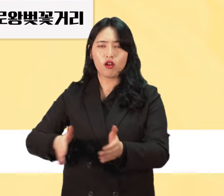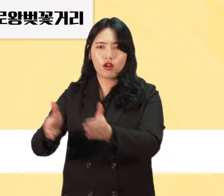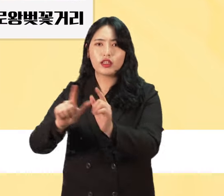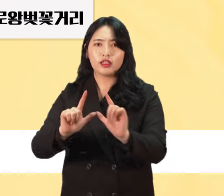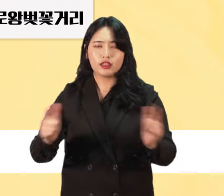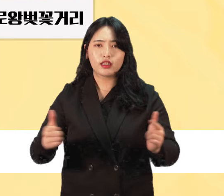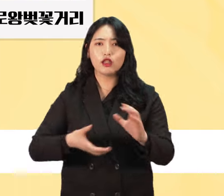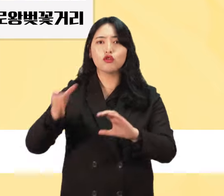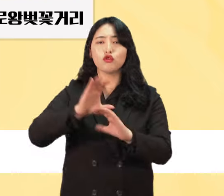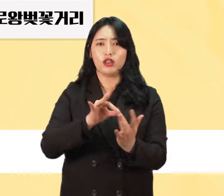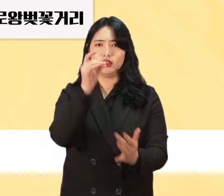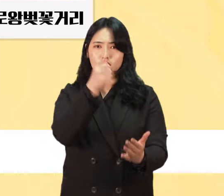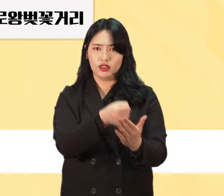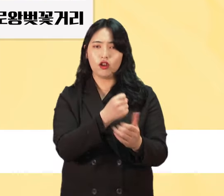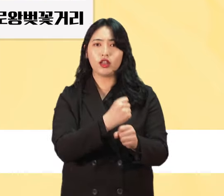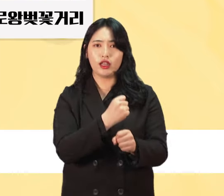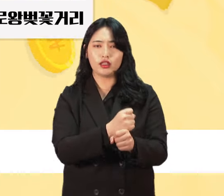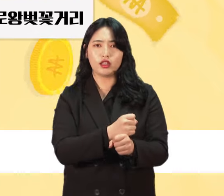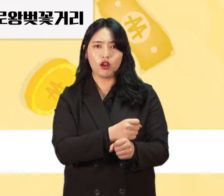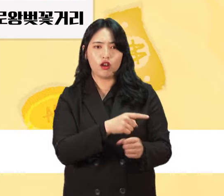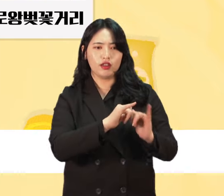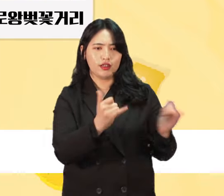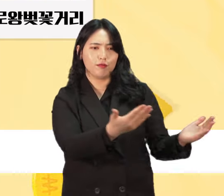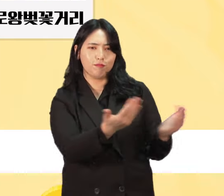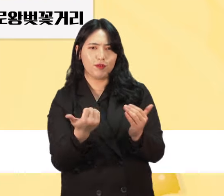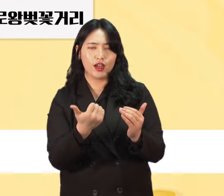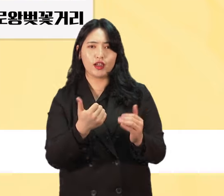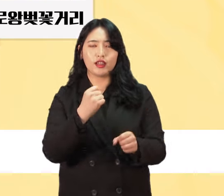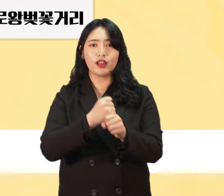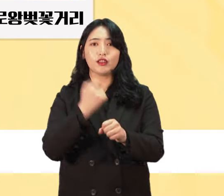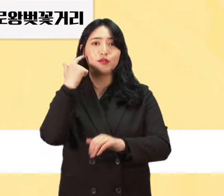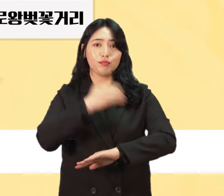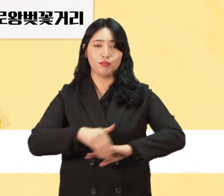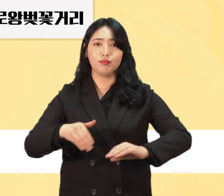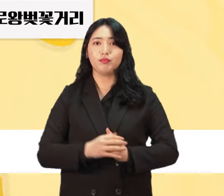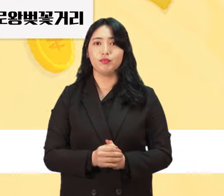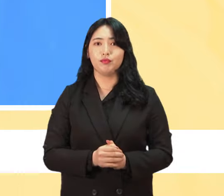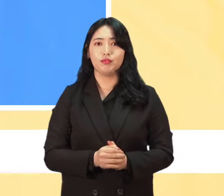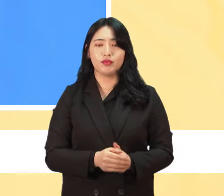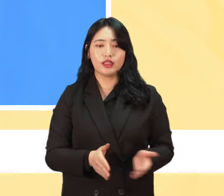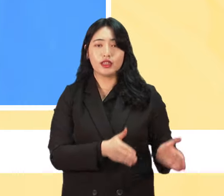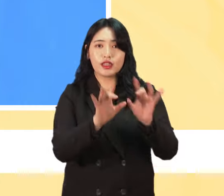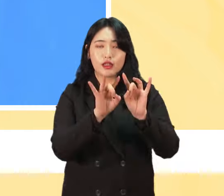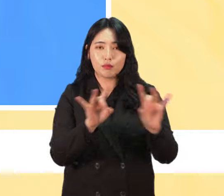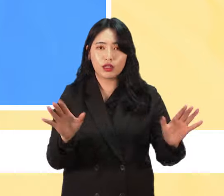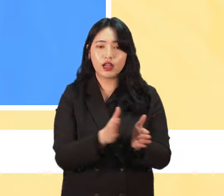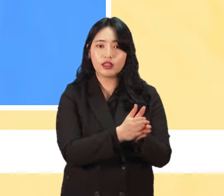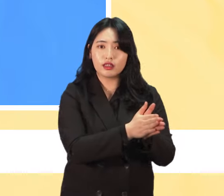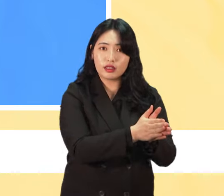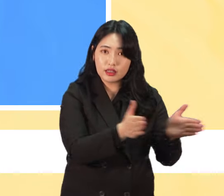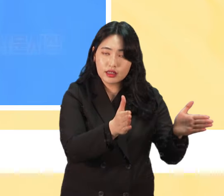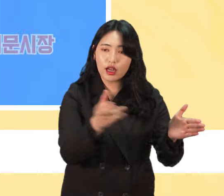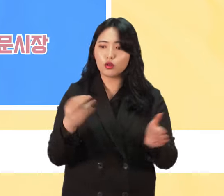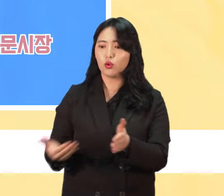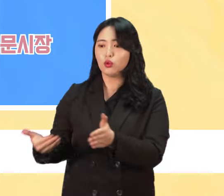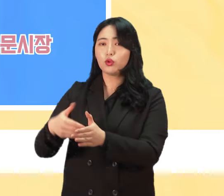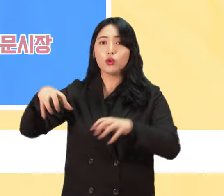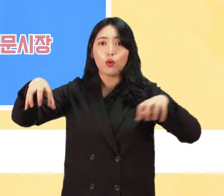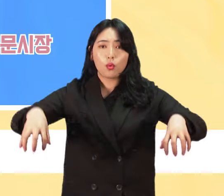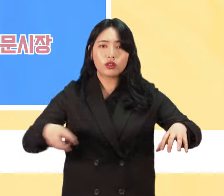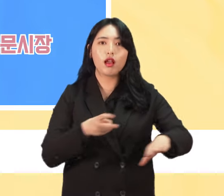방문 장소로 추가 지정해 소비촉진을 유도하고 있습니다 코스별 시작과 종료